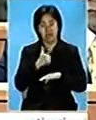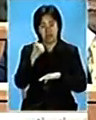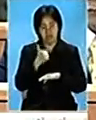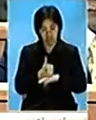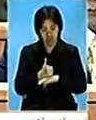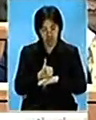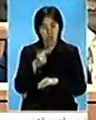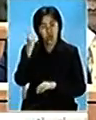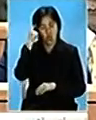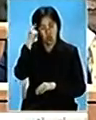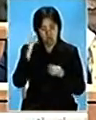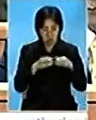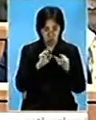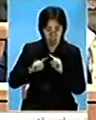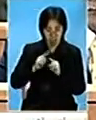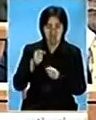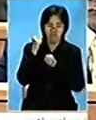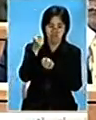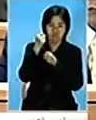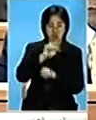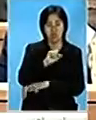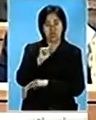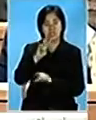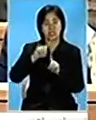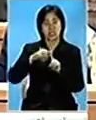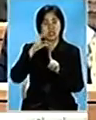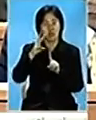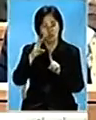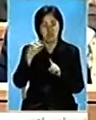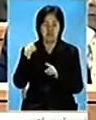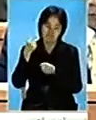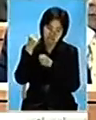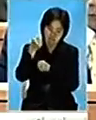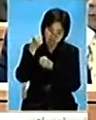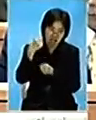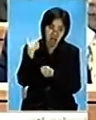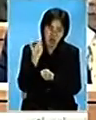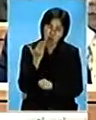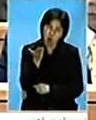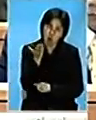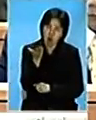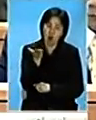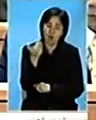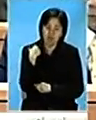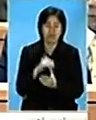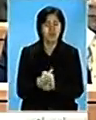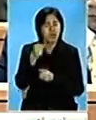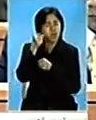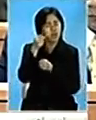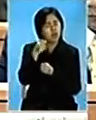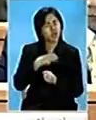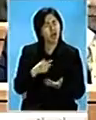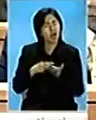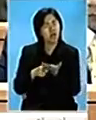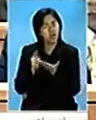ได้เห็นแต่ละกลุ่มออกมาเรียกร้องในวันที่24มิถุนายนกันมากมายแล้วครับแต่ว่าส่วนใหญ่ก็เป็นข้อเรียกร้อง